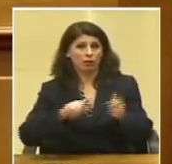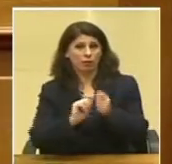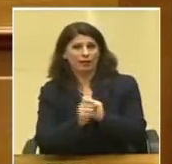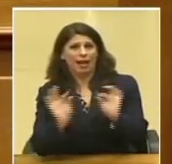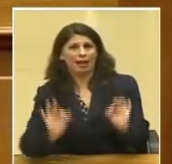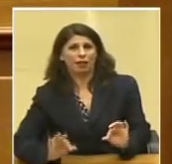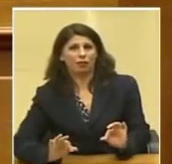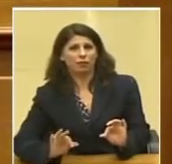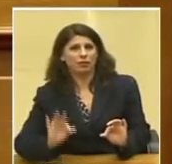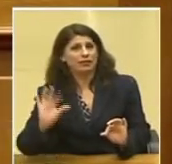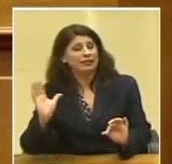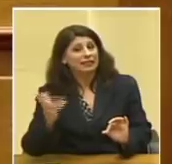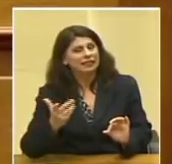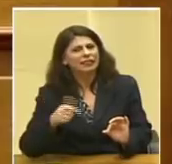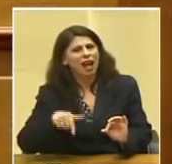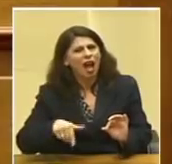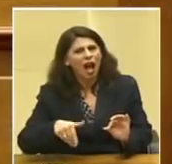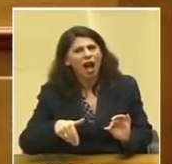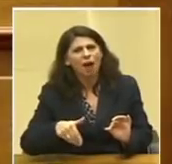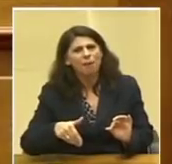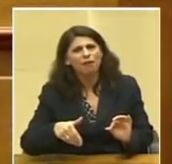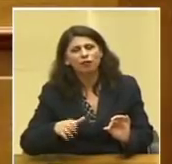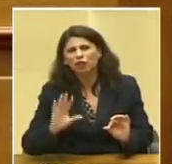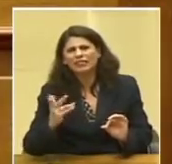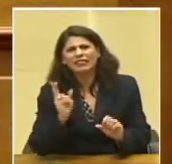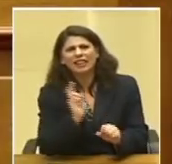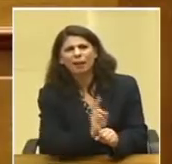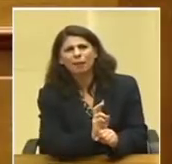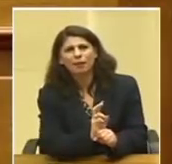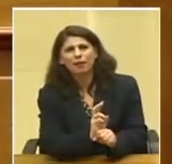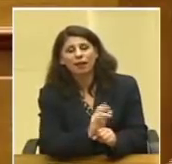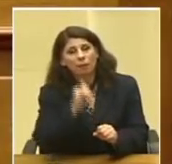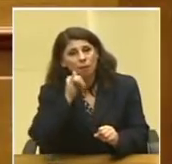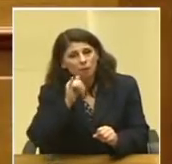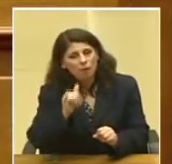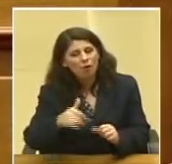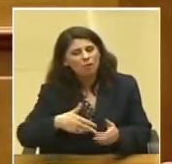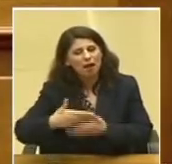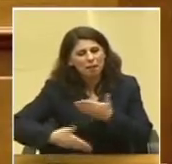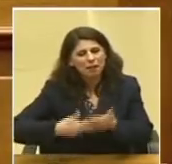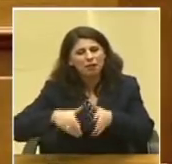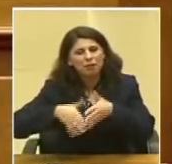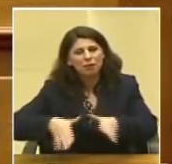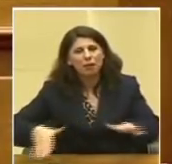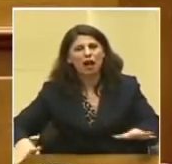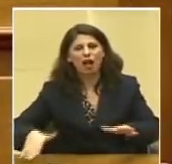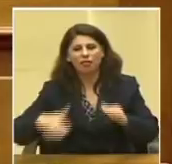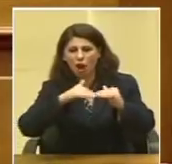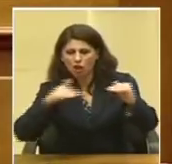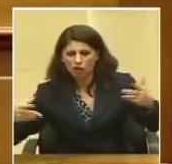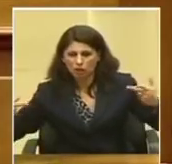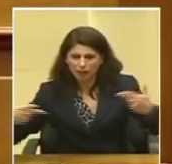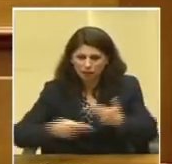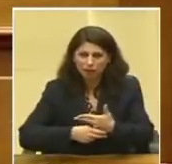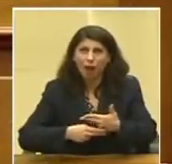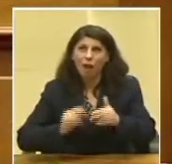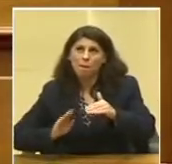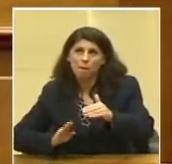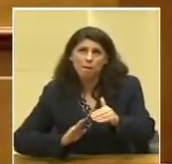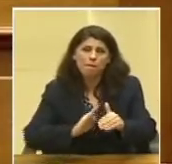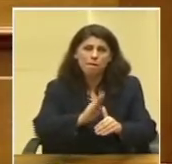έμεινε από αυτόν τον οριμαγδό, πέρα από την διαρκή αναπαραγωγή της προπαγάνδας περί οριζόντιων περικοπών, εκτόξευση των εισφορών